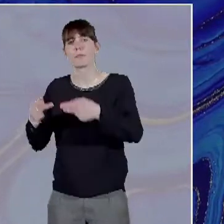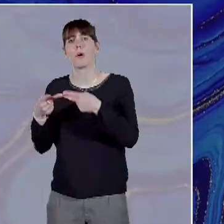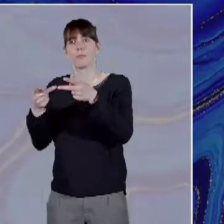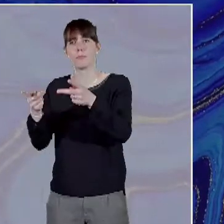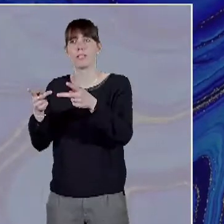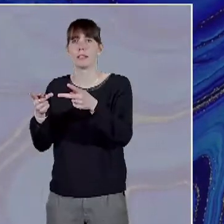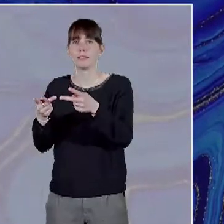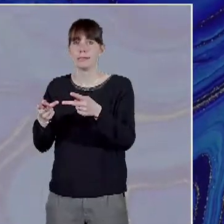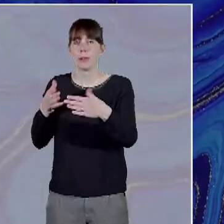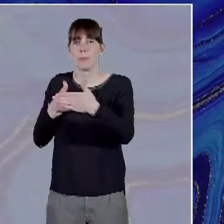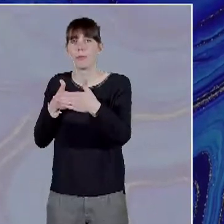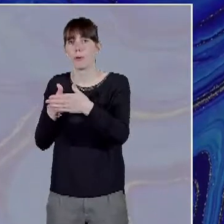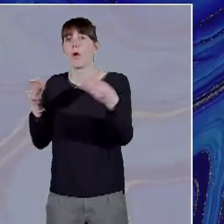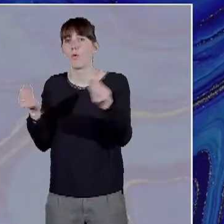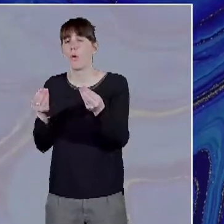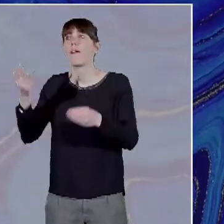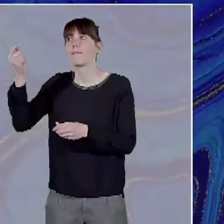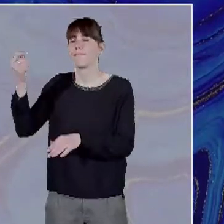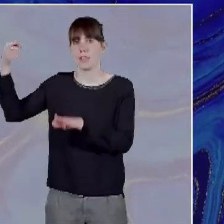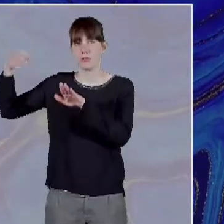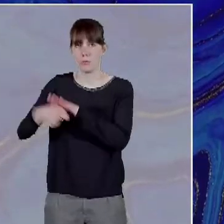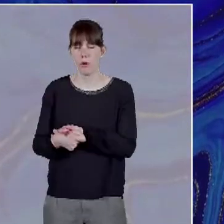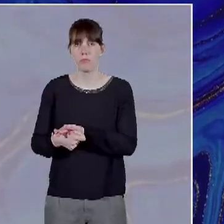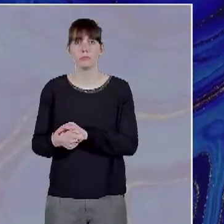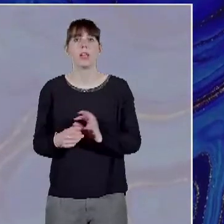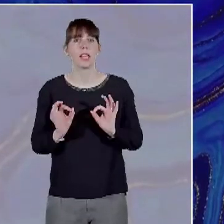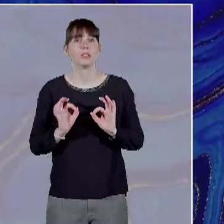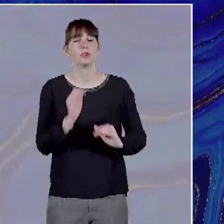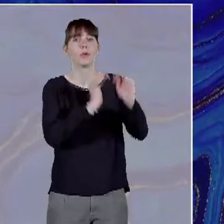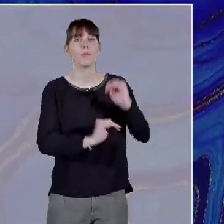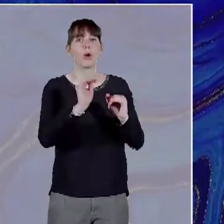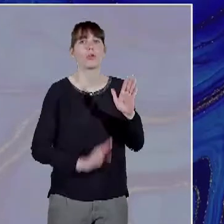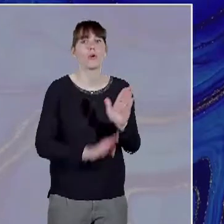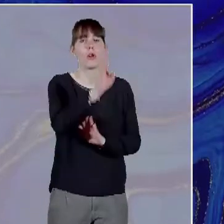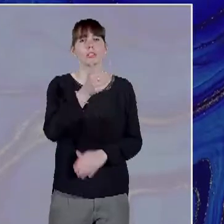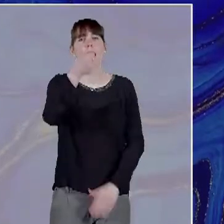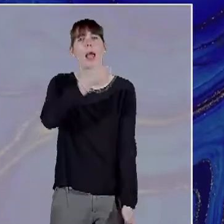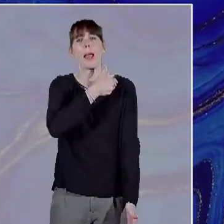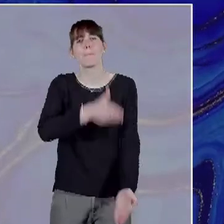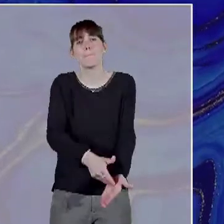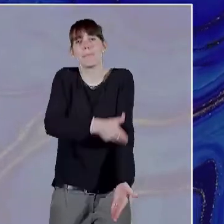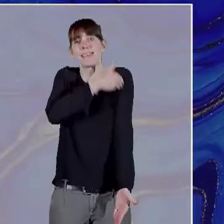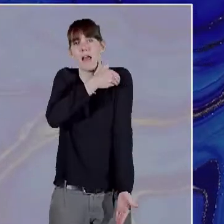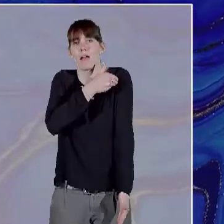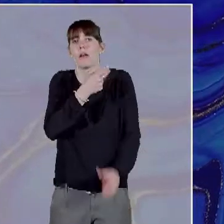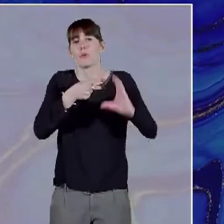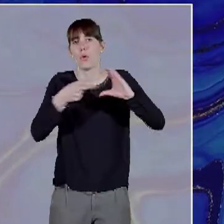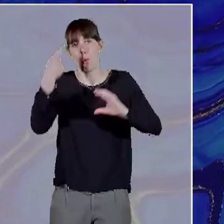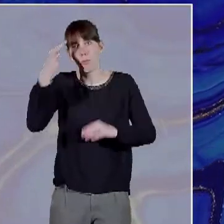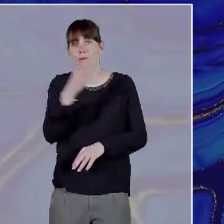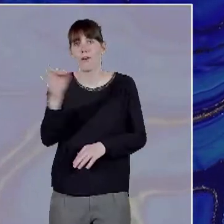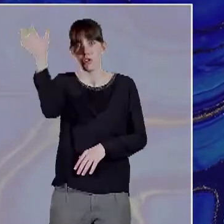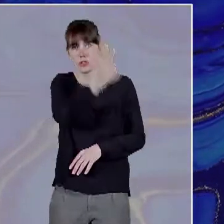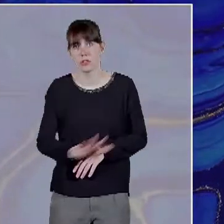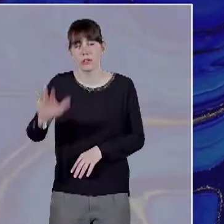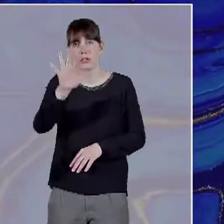les financements. Et pour revenir au plan de relance, par exemple, là, il y a 1 milliard d'euros à l'échelle de la France entière pour la rénovation des